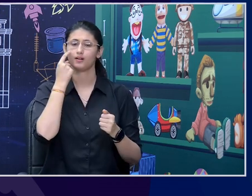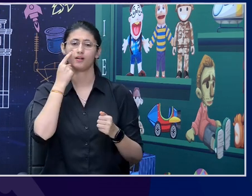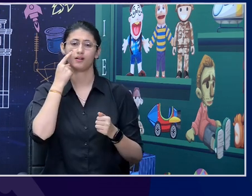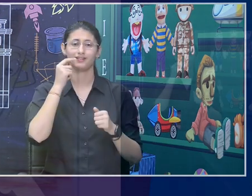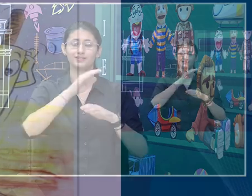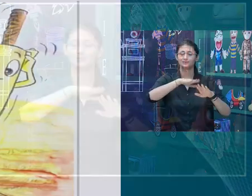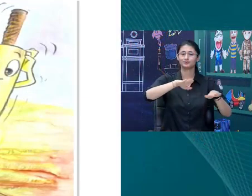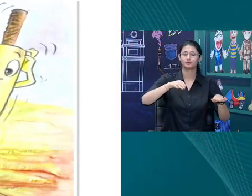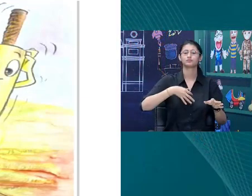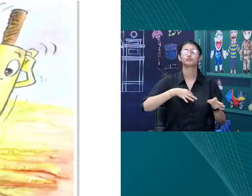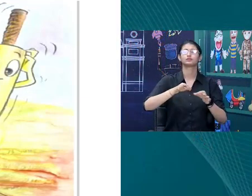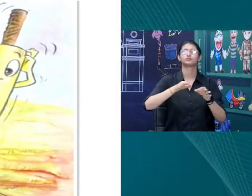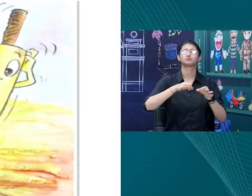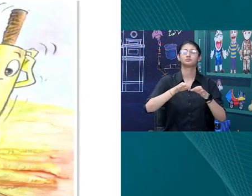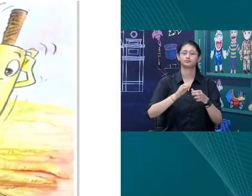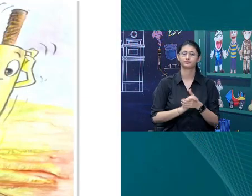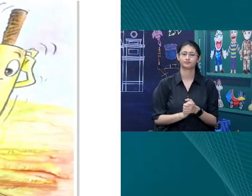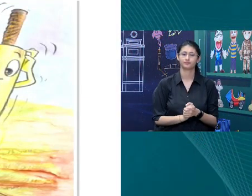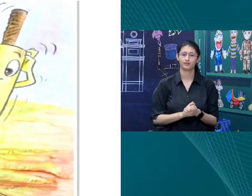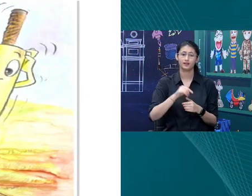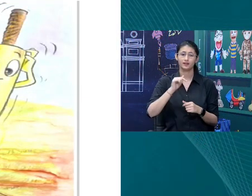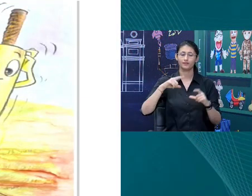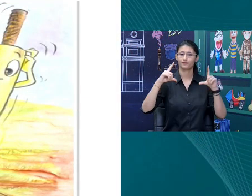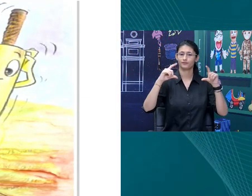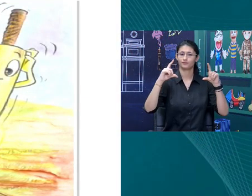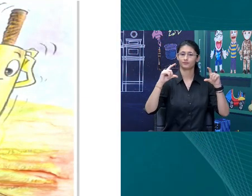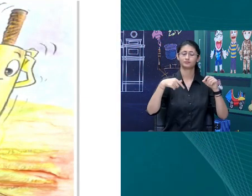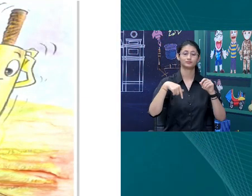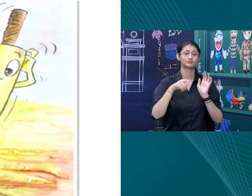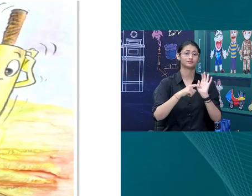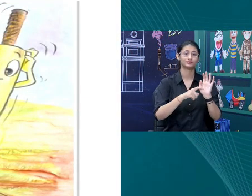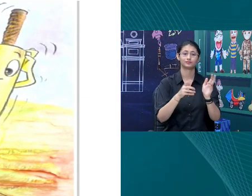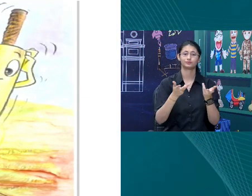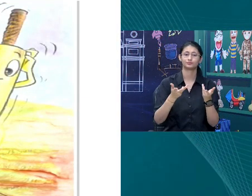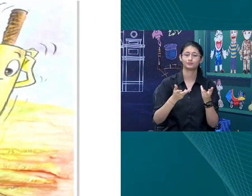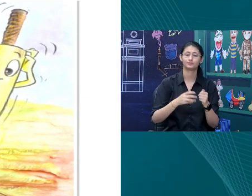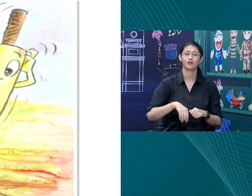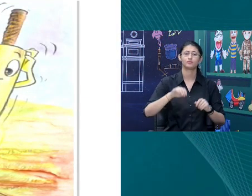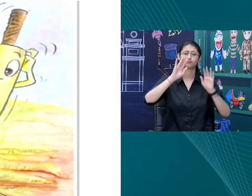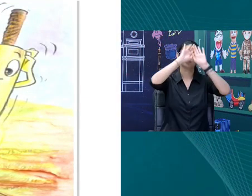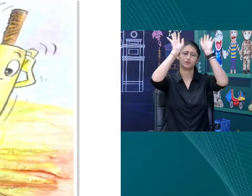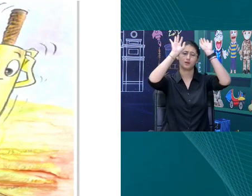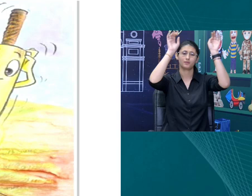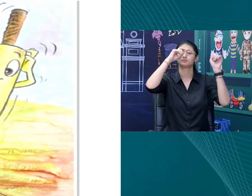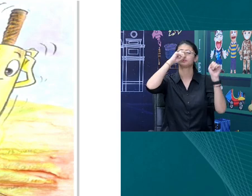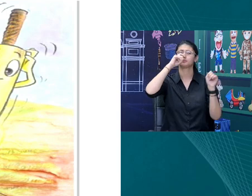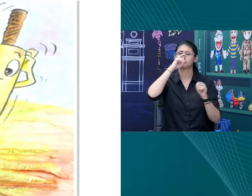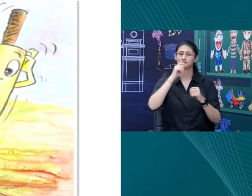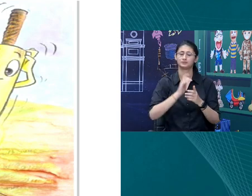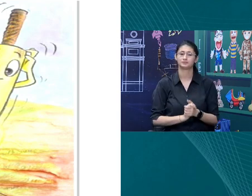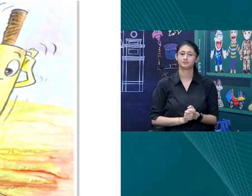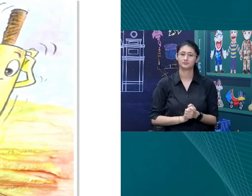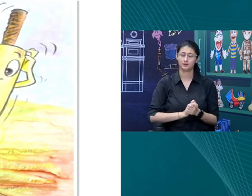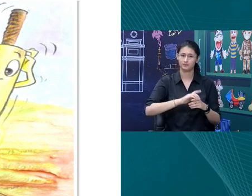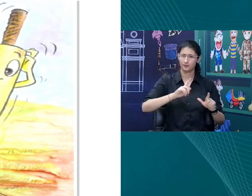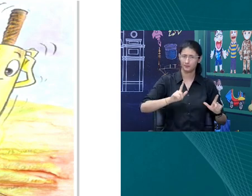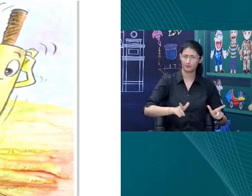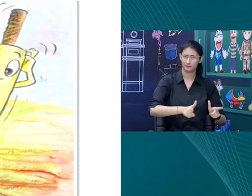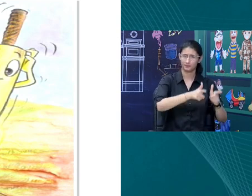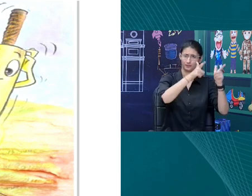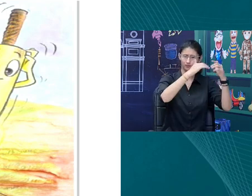इस में हमें नीला आसमान दिखाई दे रहा है एक पेड़ का ताना